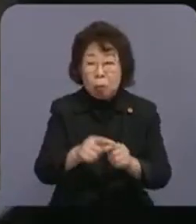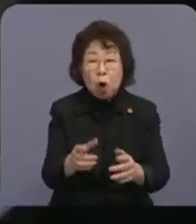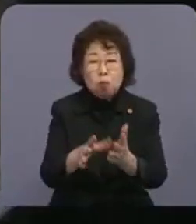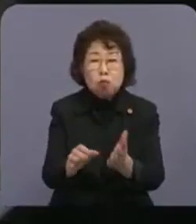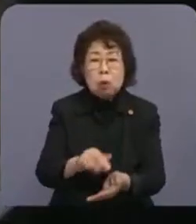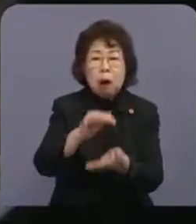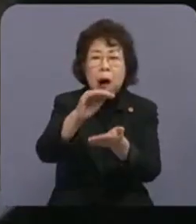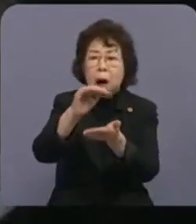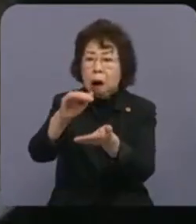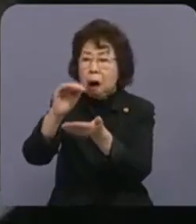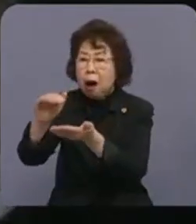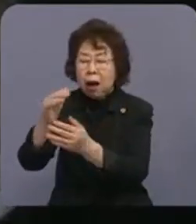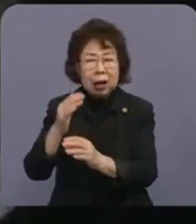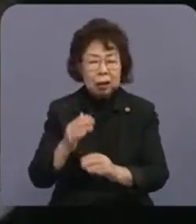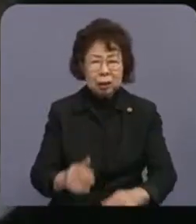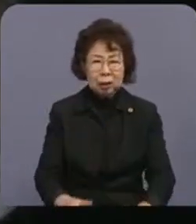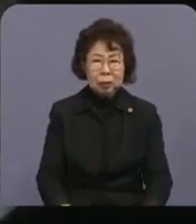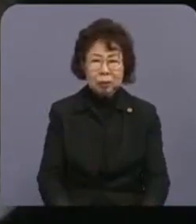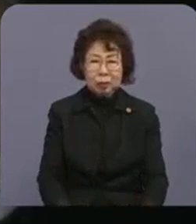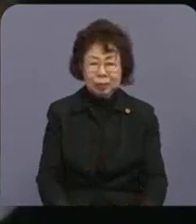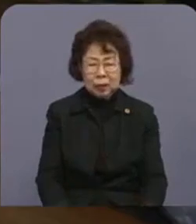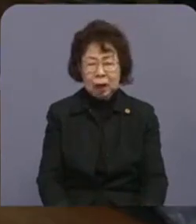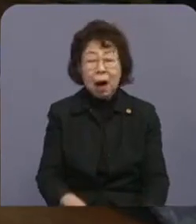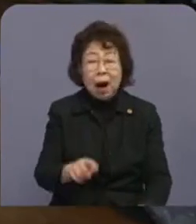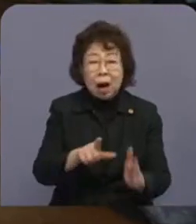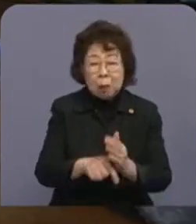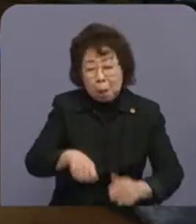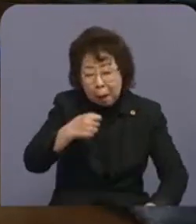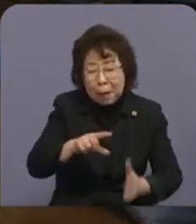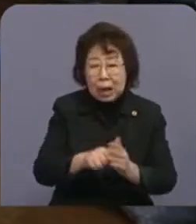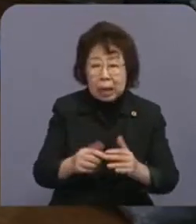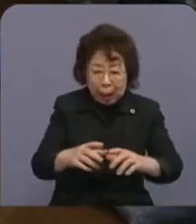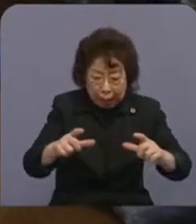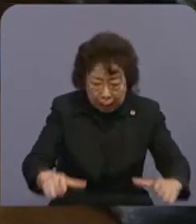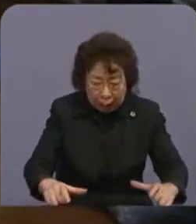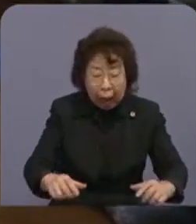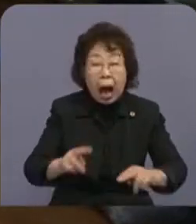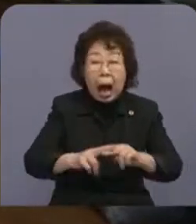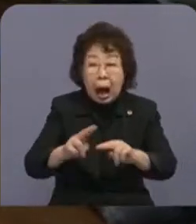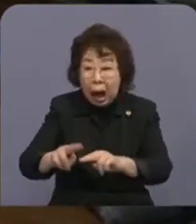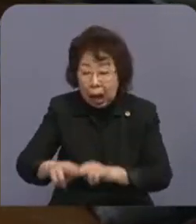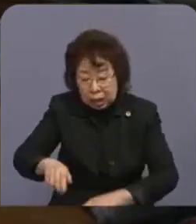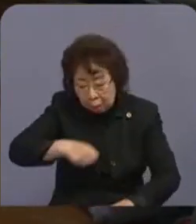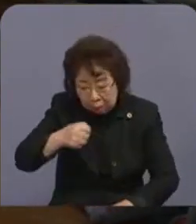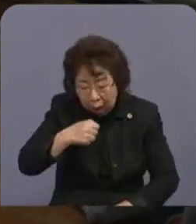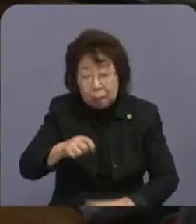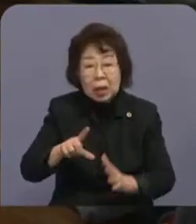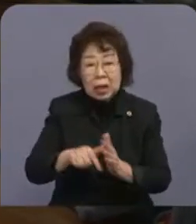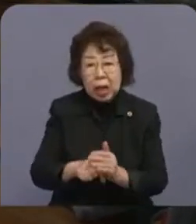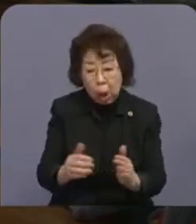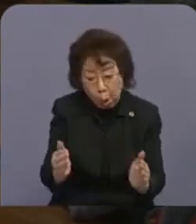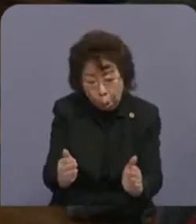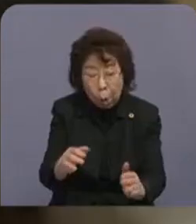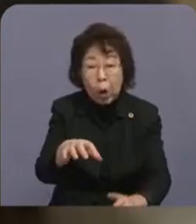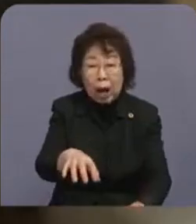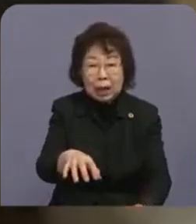물건이 잔뜩 쌓였습니다. 끼니 때는 식구들이 상을 펴고 둘러앉아 식사하는 공간이기도